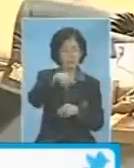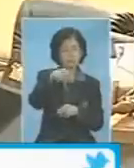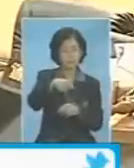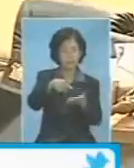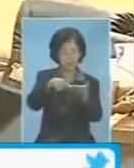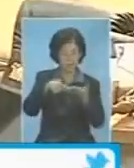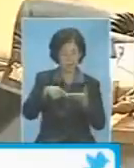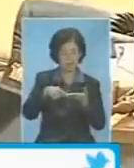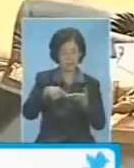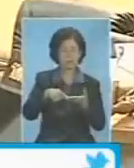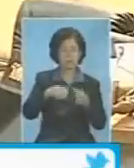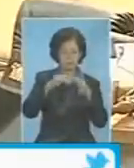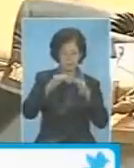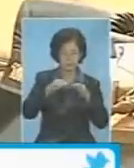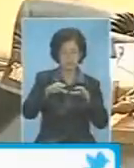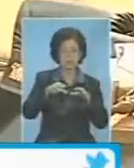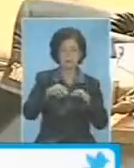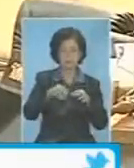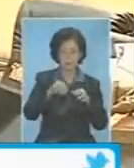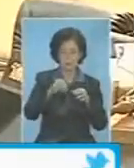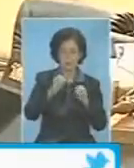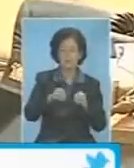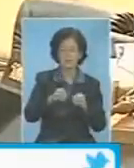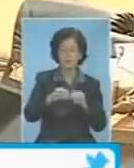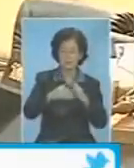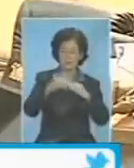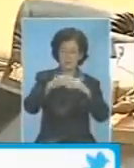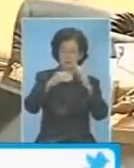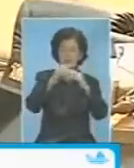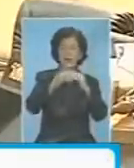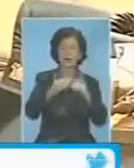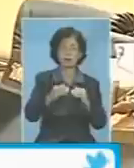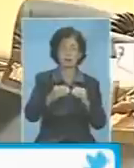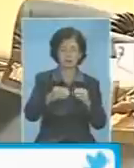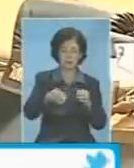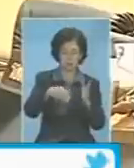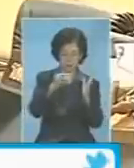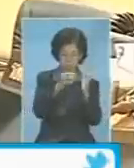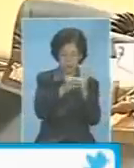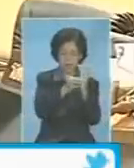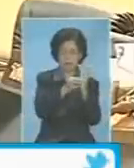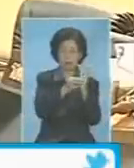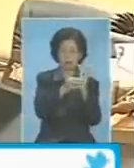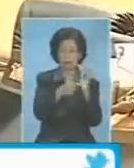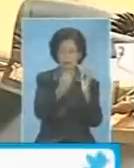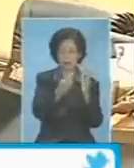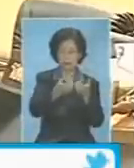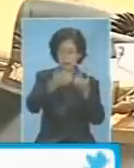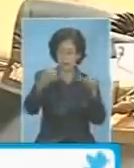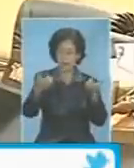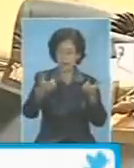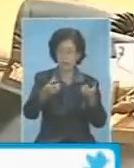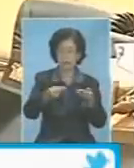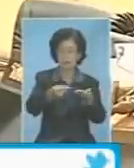าจของสอบต.นะฮะเพราะมีงบประมาณแล้วก็มีเครื่องมือเครื่องใช้แต่ไม่จำเป็นต้องเอาเงินไปให้อย่างเดียวนะฮะอาจเยียวยาด้านจิตใ